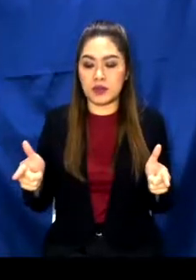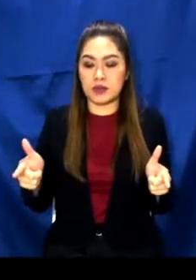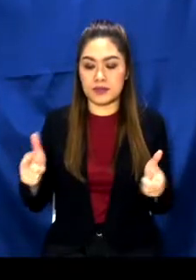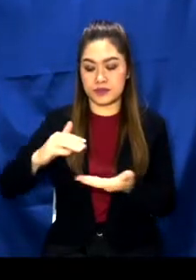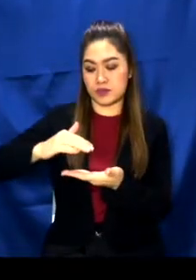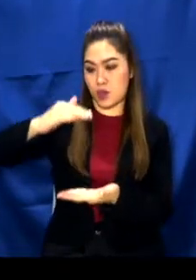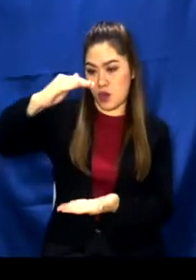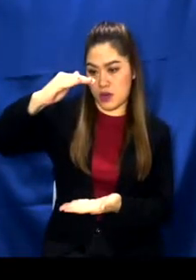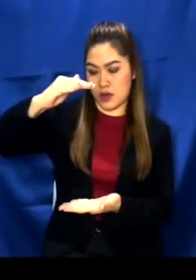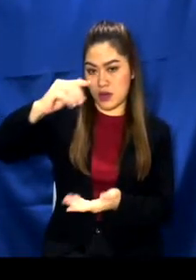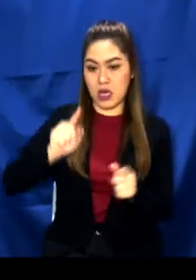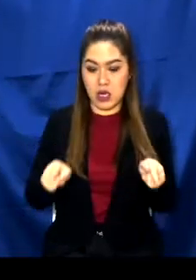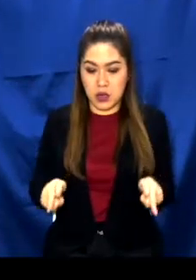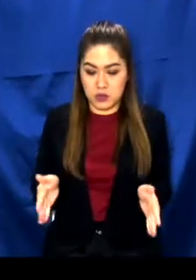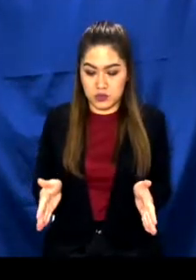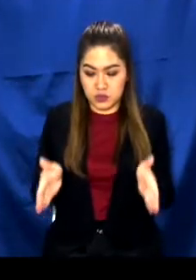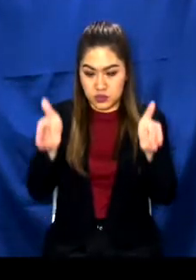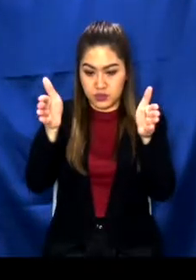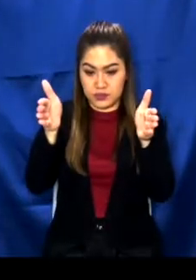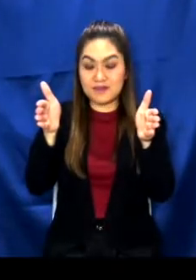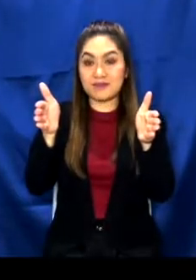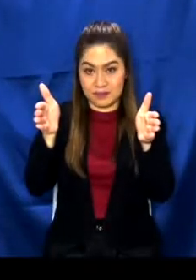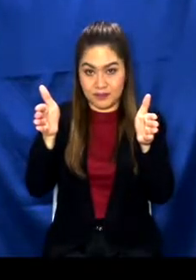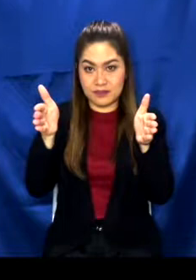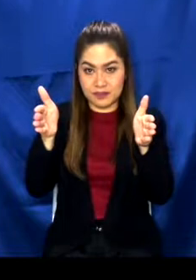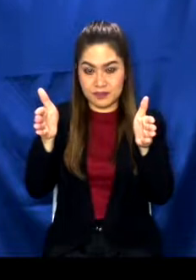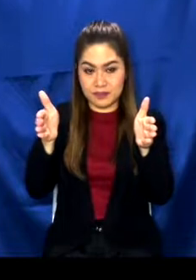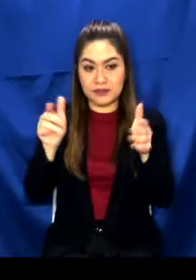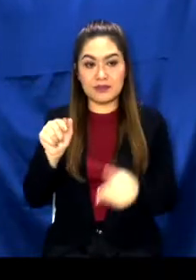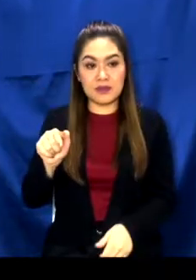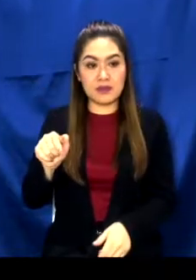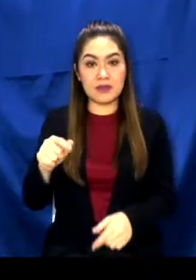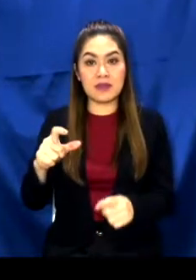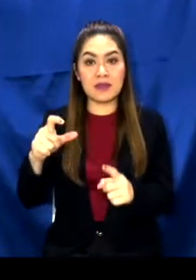วนี้คือความสูงของกระดาษนะคะข้างหลังตรงนี้เป็นหน่วย